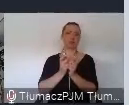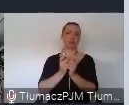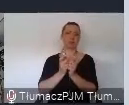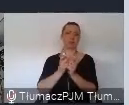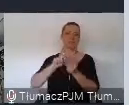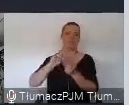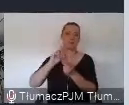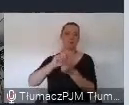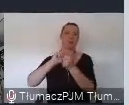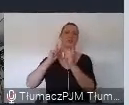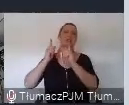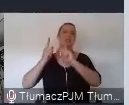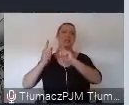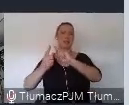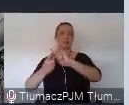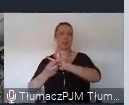przekształcać w kierunku bardziej